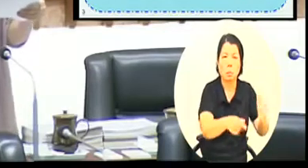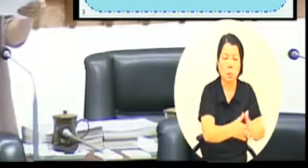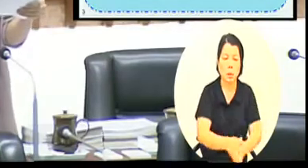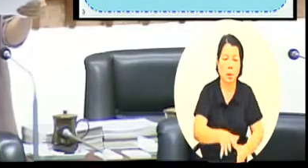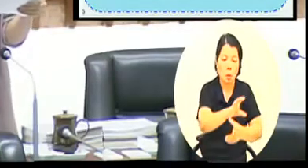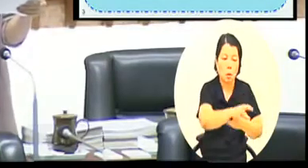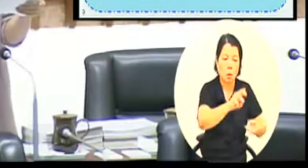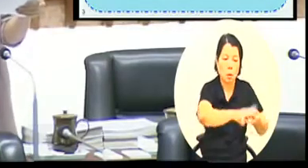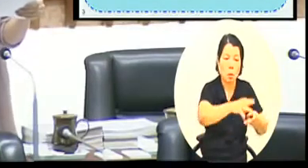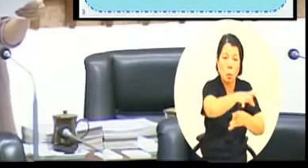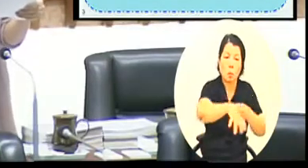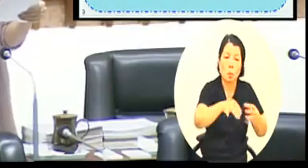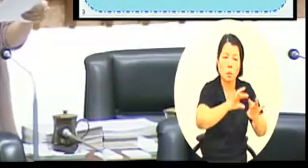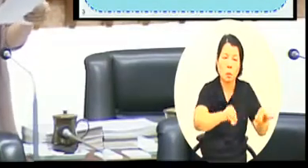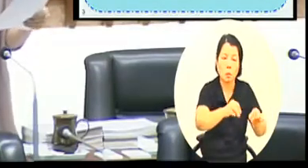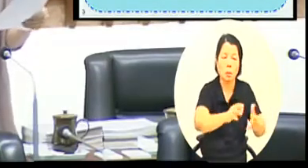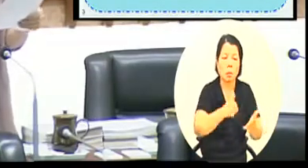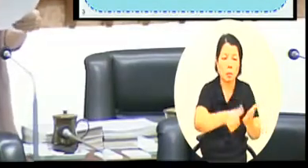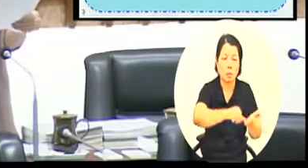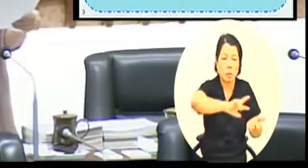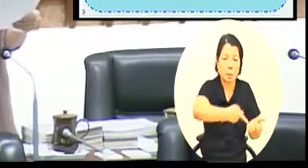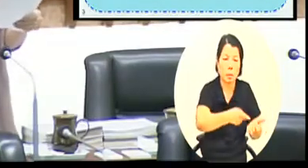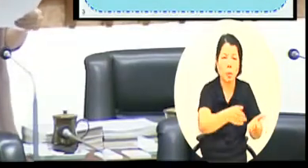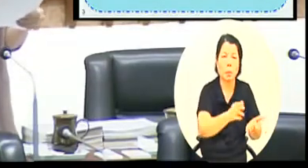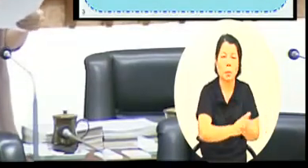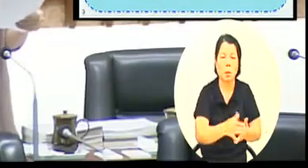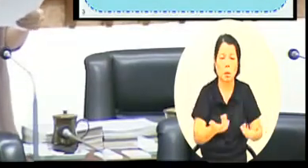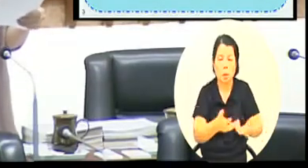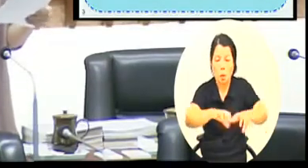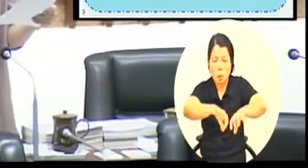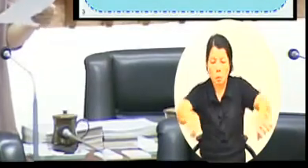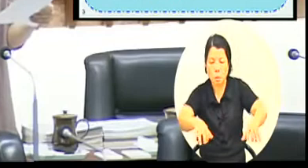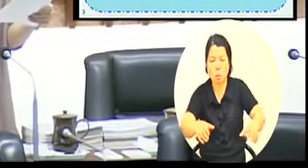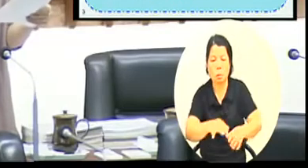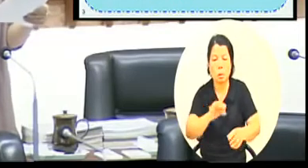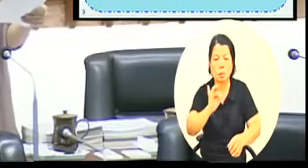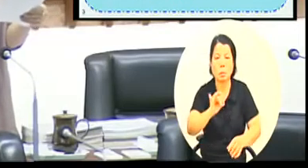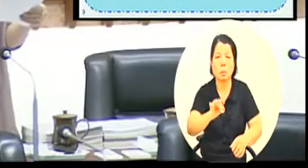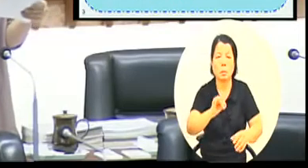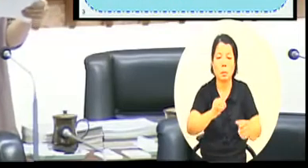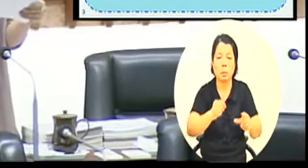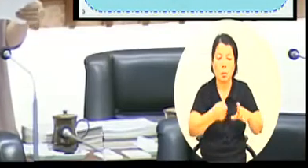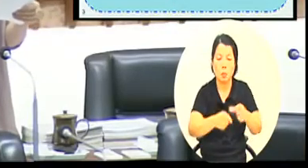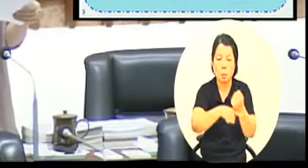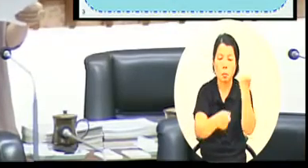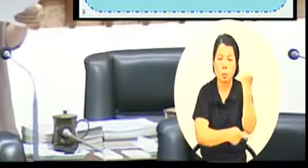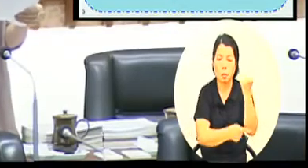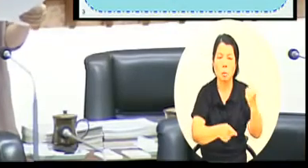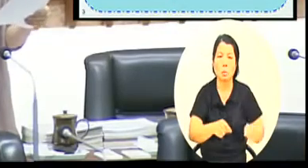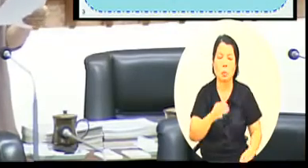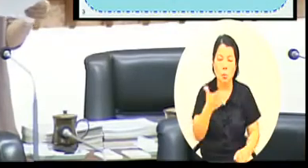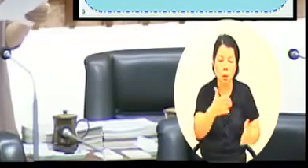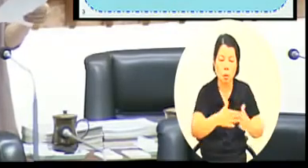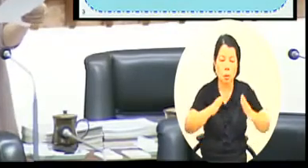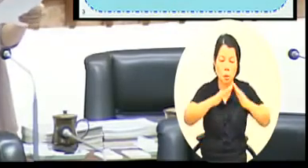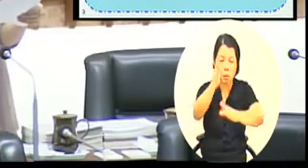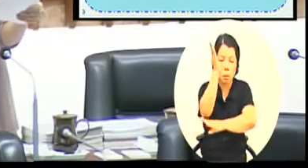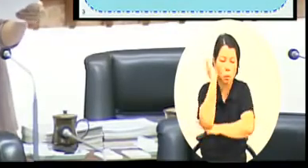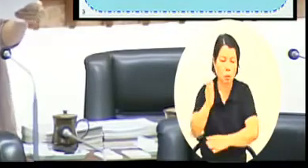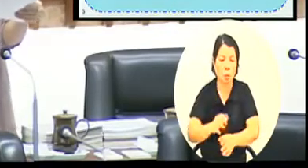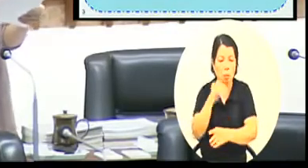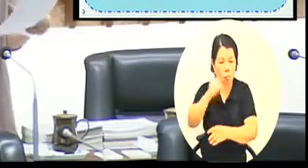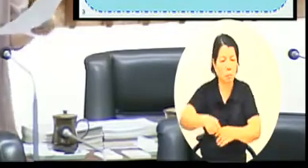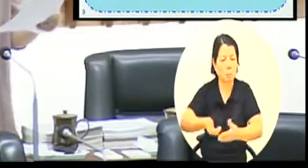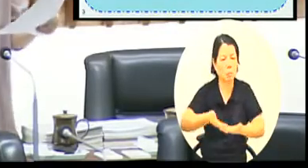更，它变更，可是它没有距离100公尺以上，可是却在我们都。在我们市政府这边也让它通